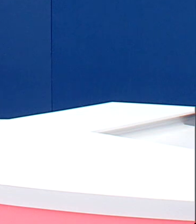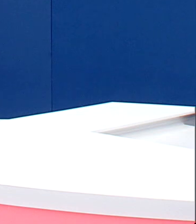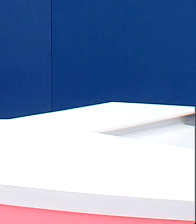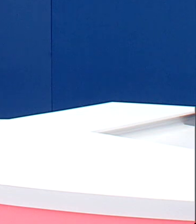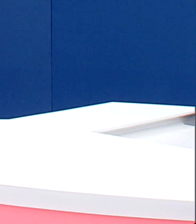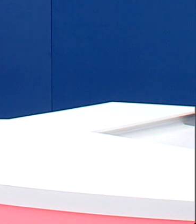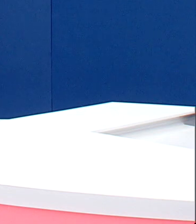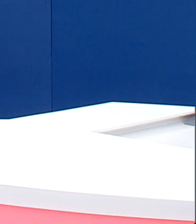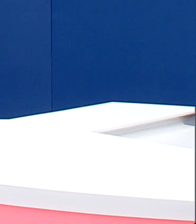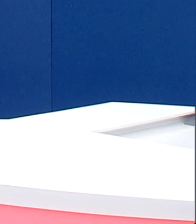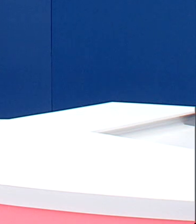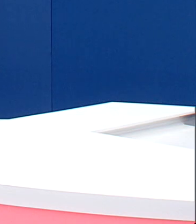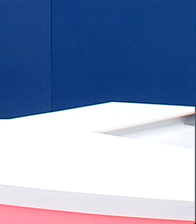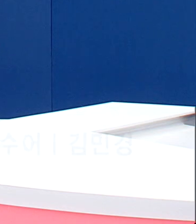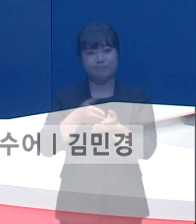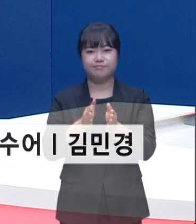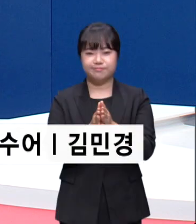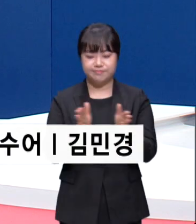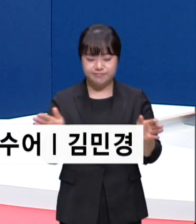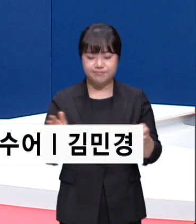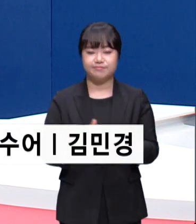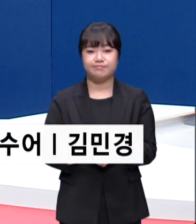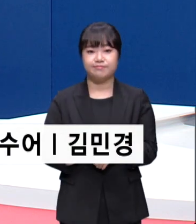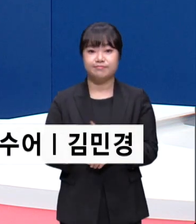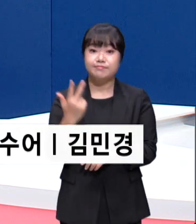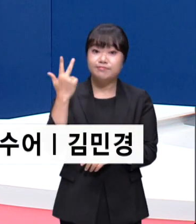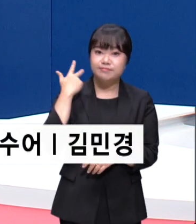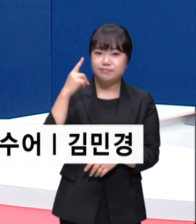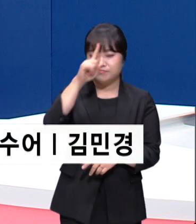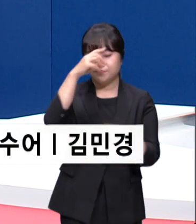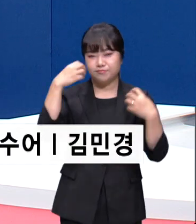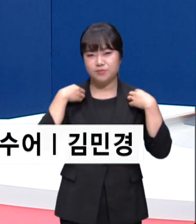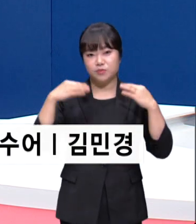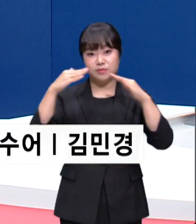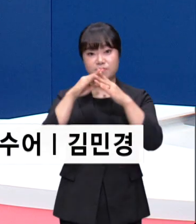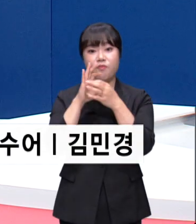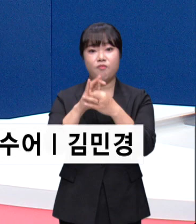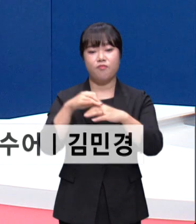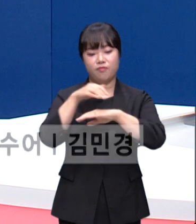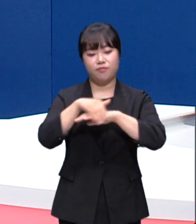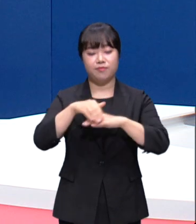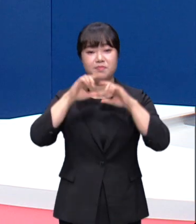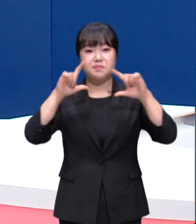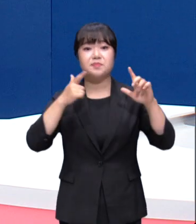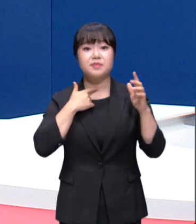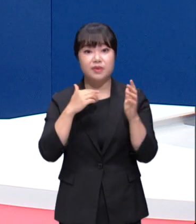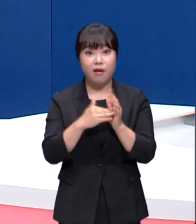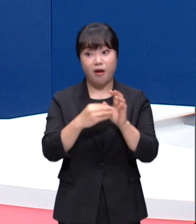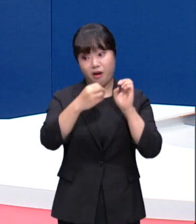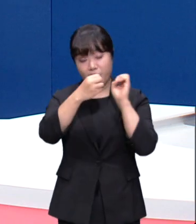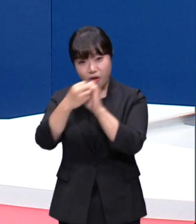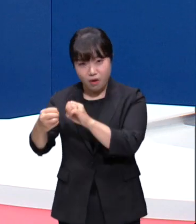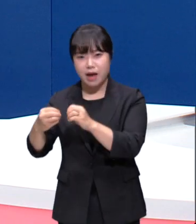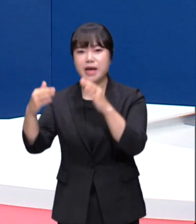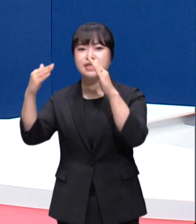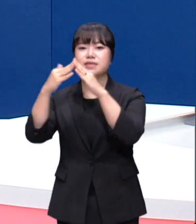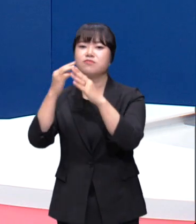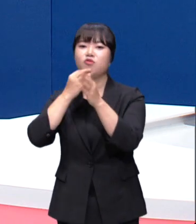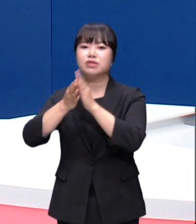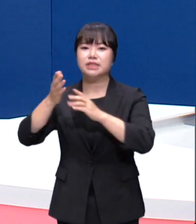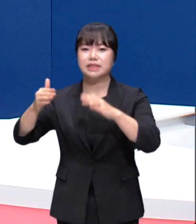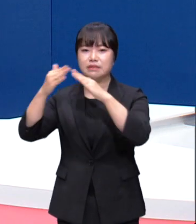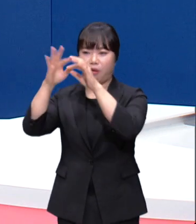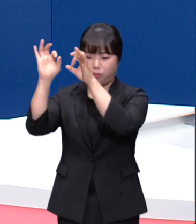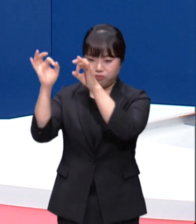안녕하십니까. BTV 주간종합뉴스입니다. 네, 지난주 정부의 주택공급 계획 발표 후 서울 아파트 가격이 계속 떨어지고 있습니다. 네,